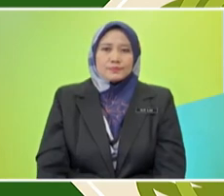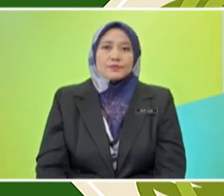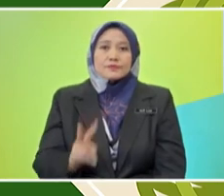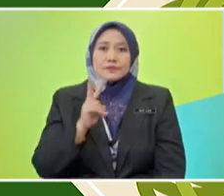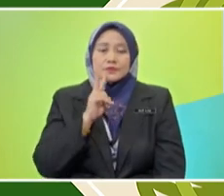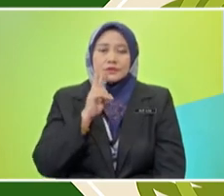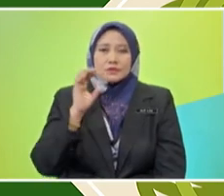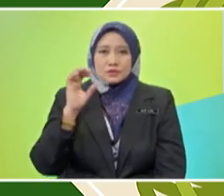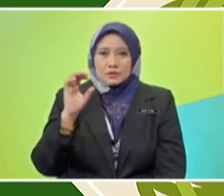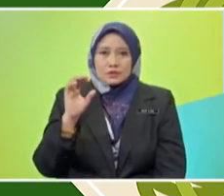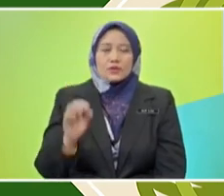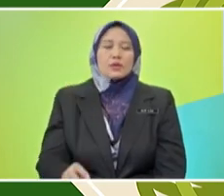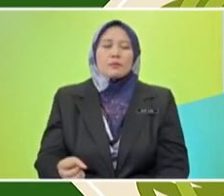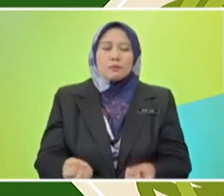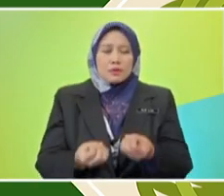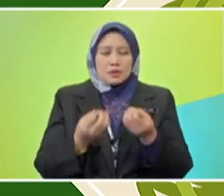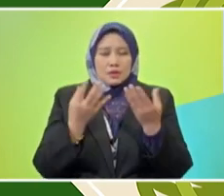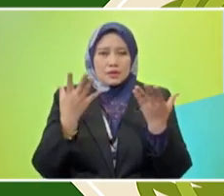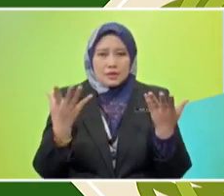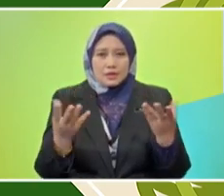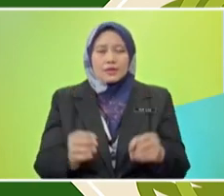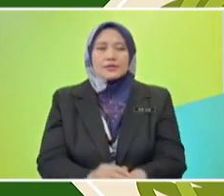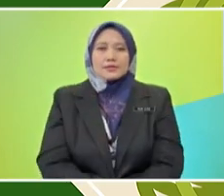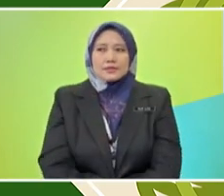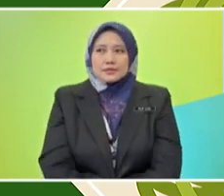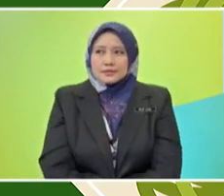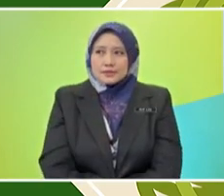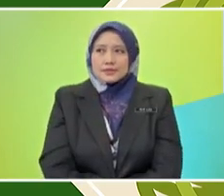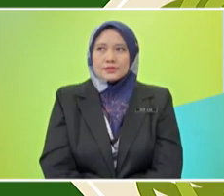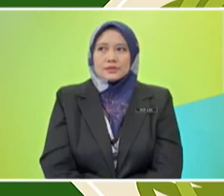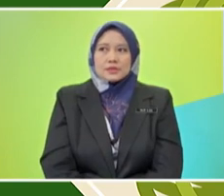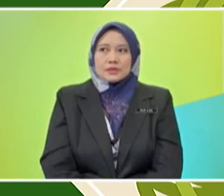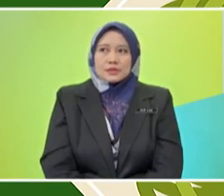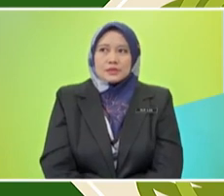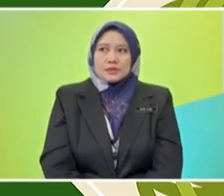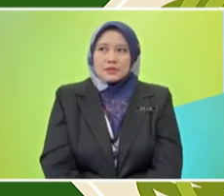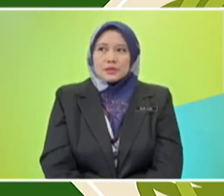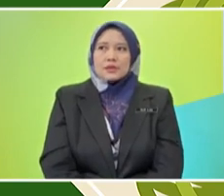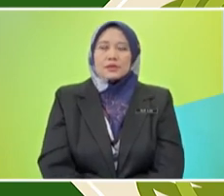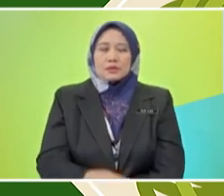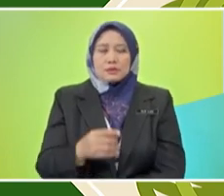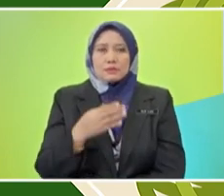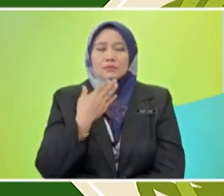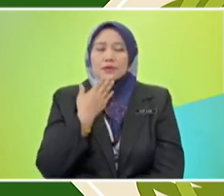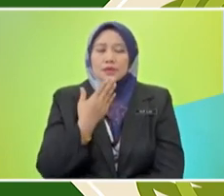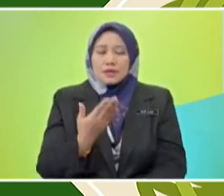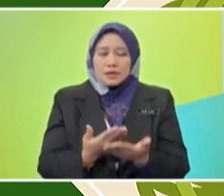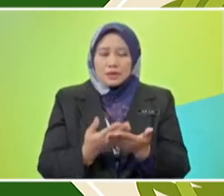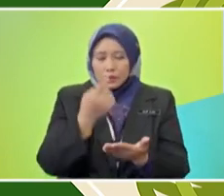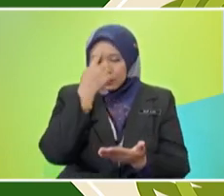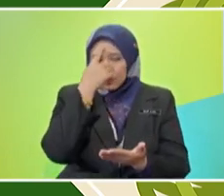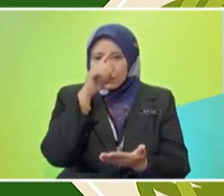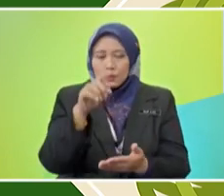dimakan dengan banyak, kaya dengan serat dan melancarkan sistem pelawasan. Jadi, cikgu sudah